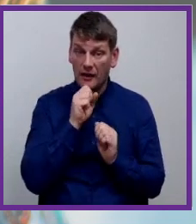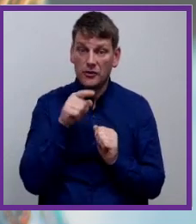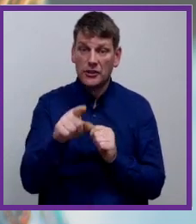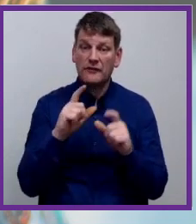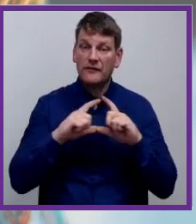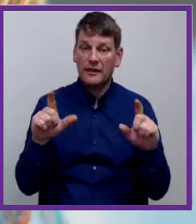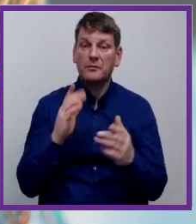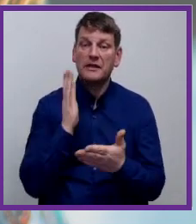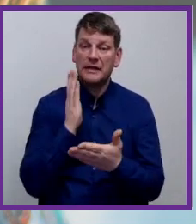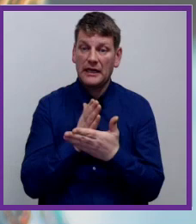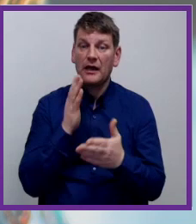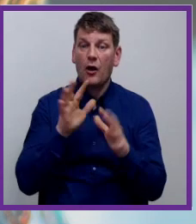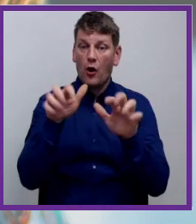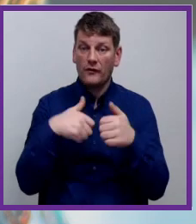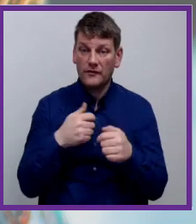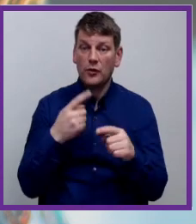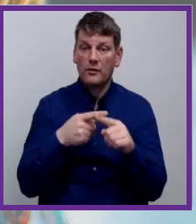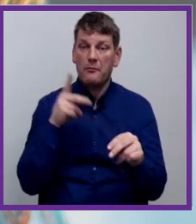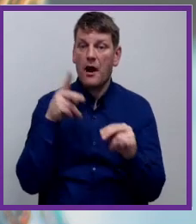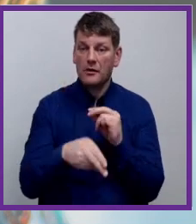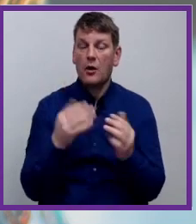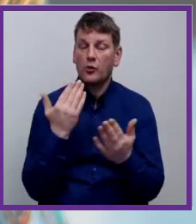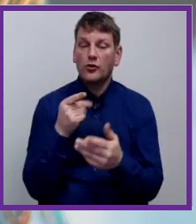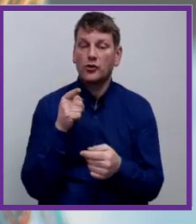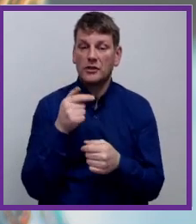filma tika konfiscēta un tika pārtraukta tās